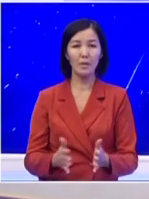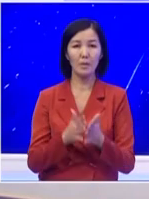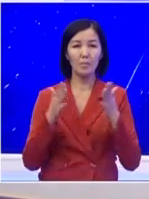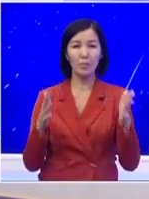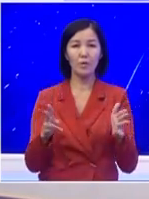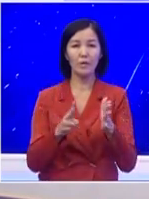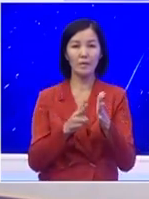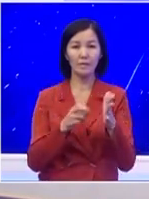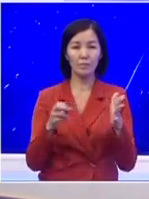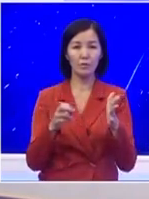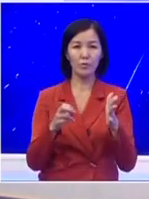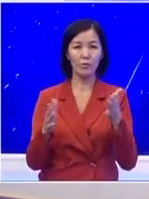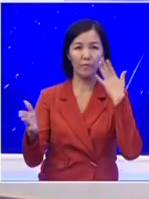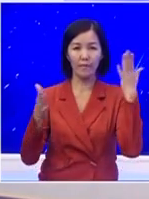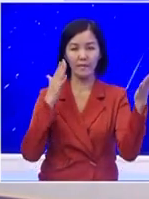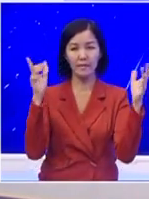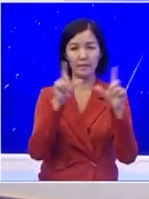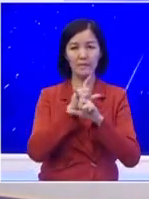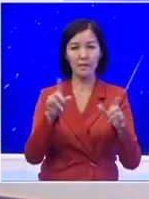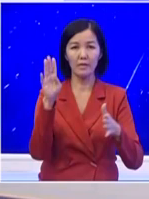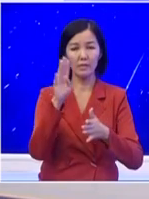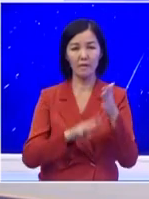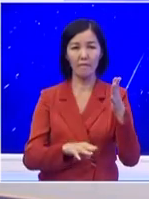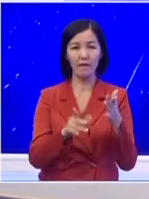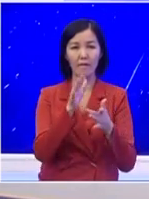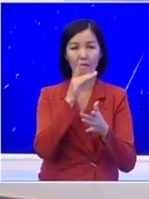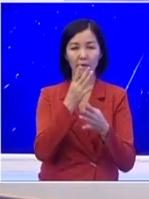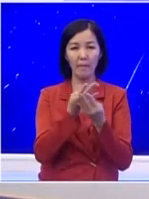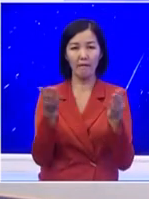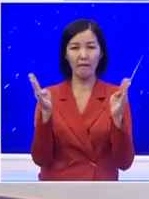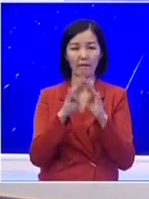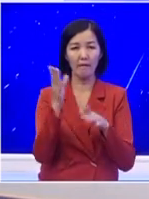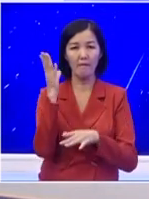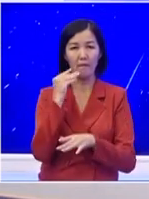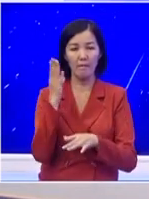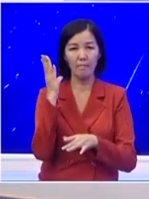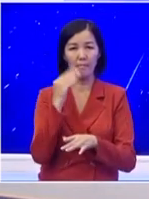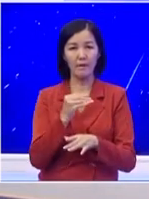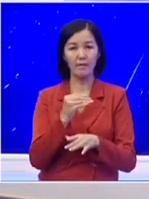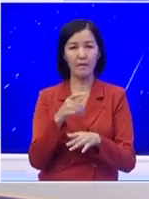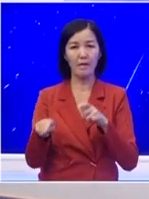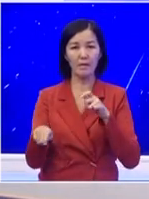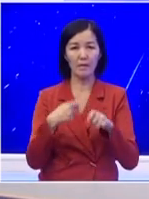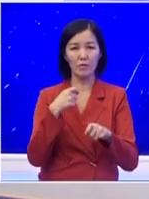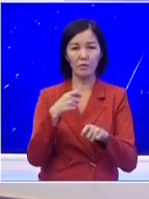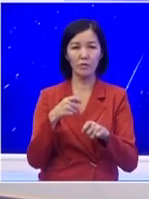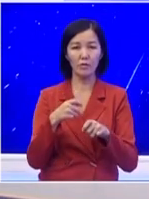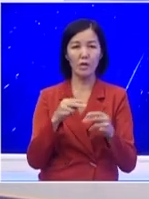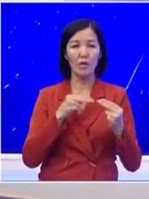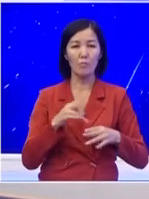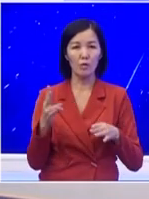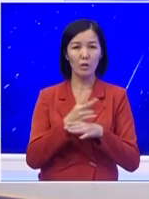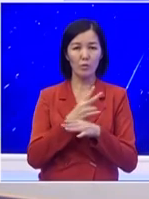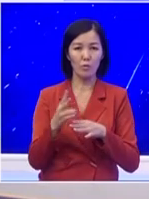Более 700 увеселительных заведений оштрафовали в период карантина в Алматы. Кафе, бары и рестораны нарушили ограничительные меры и работали ночью